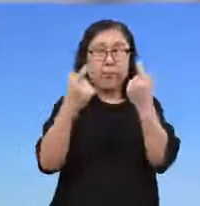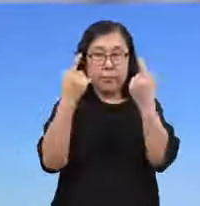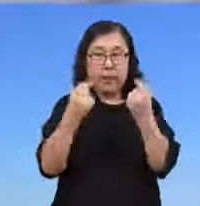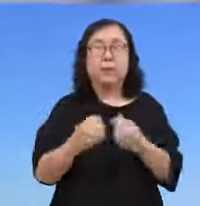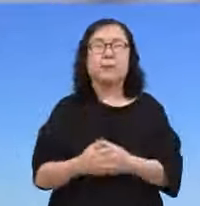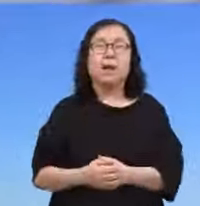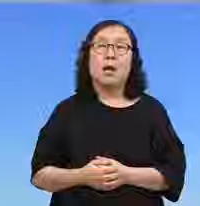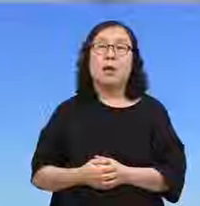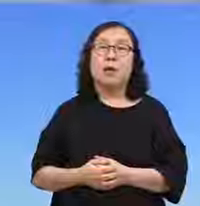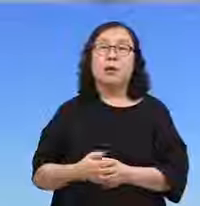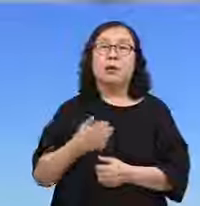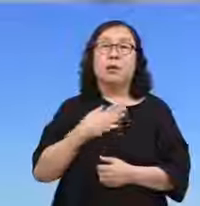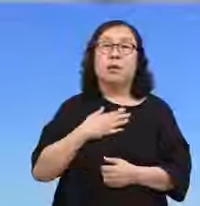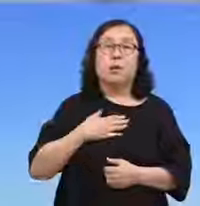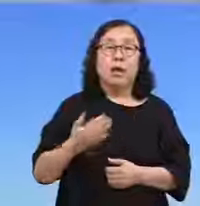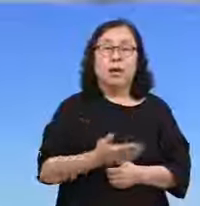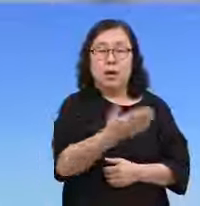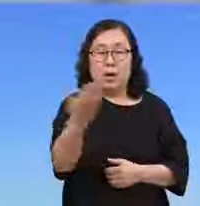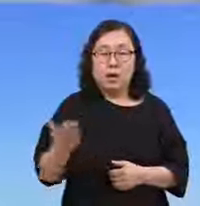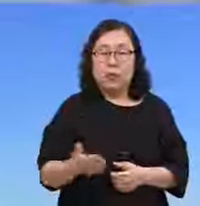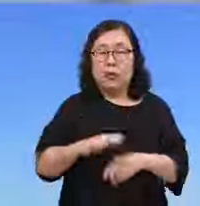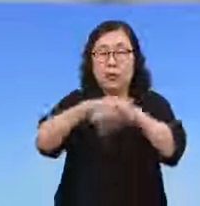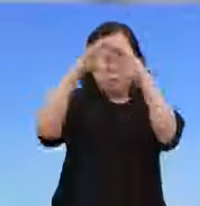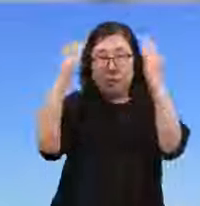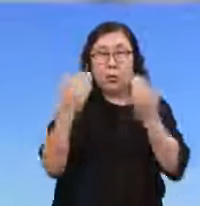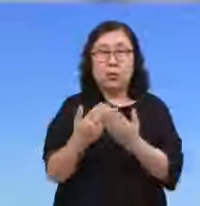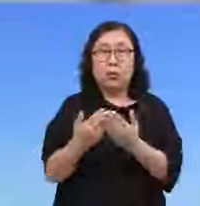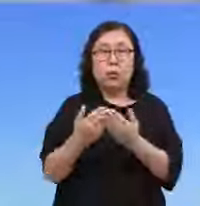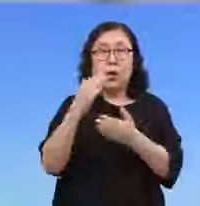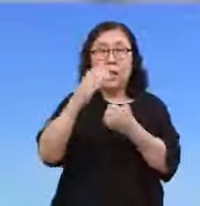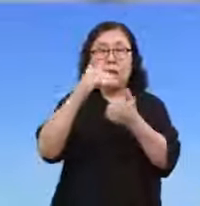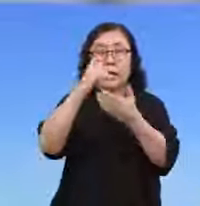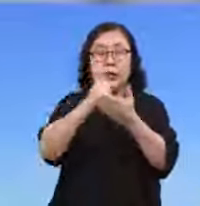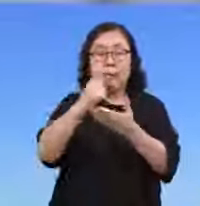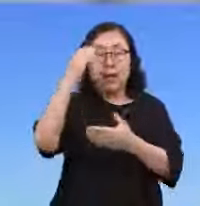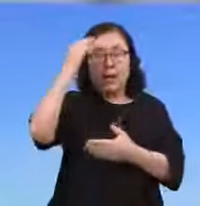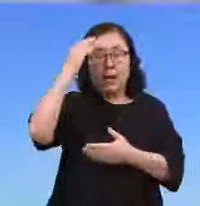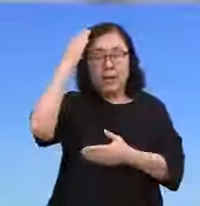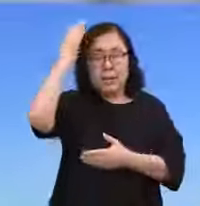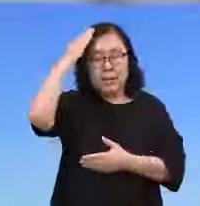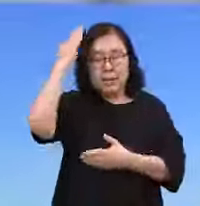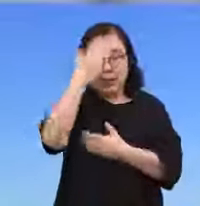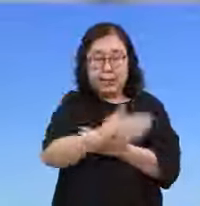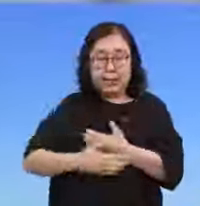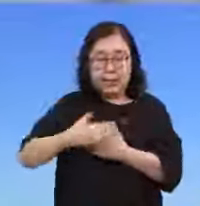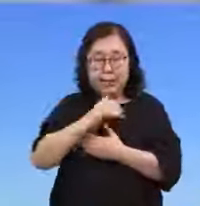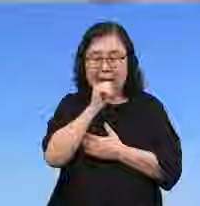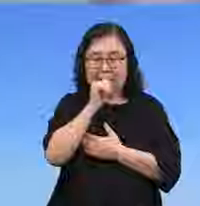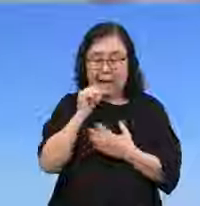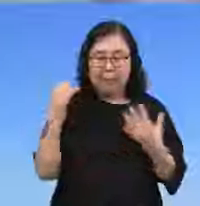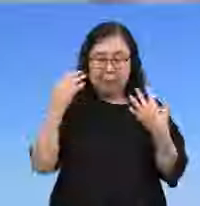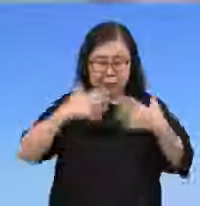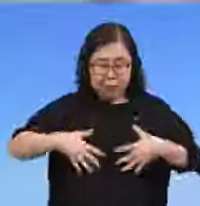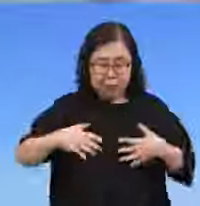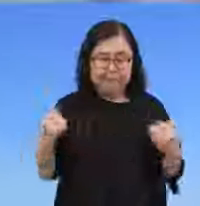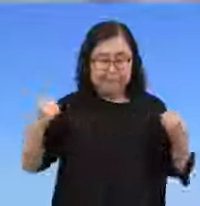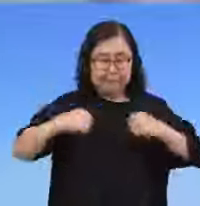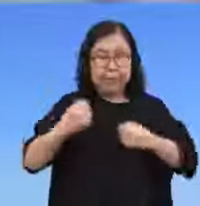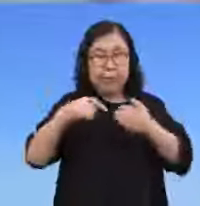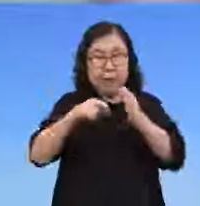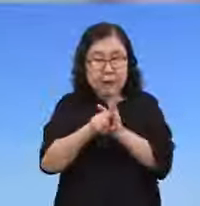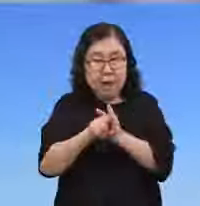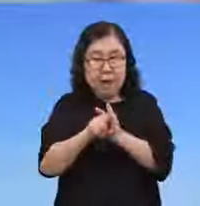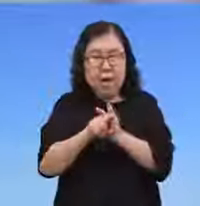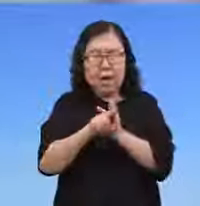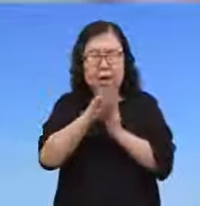저는 저와 여러분 모두가 이번에 정말 하나님의 전신갑주를 덧입기 위하여